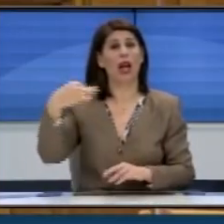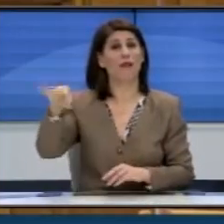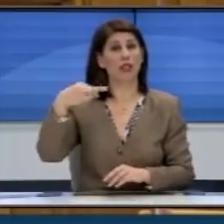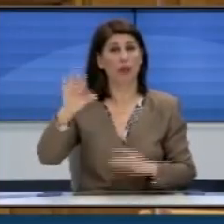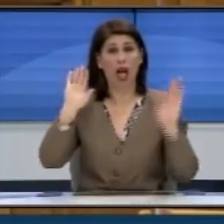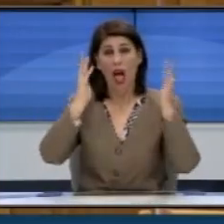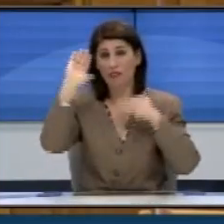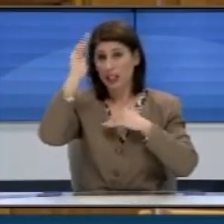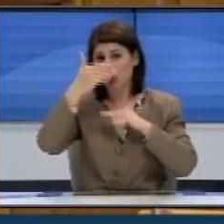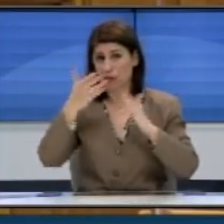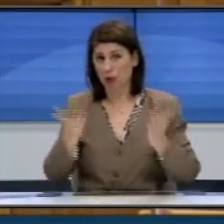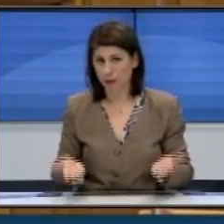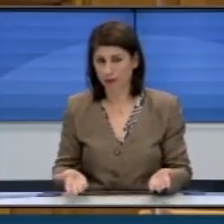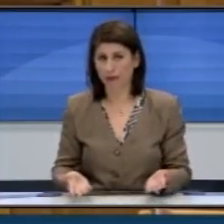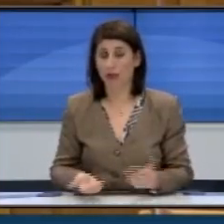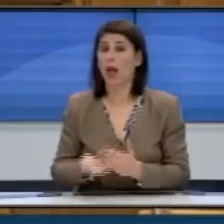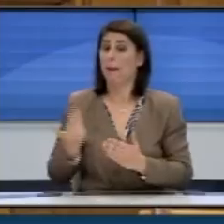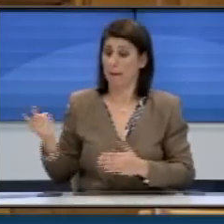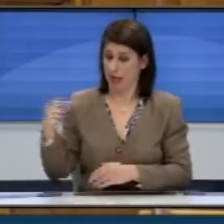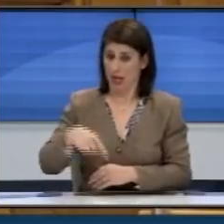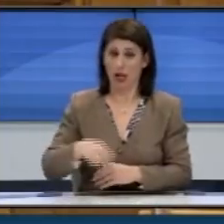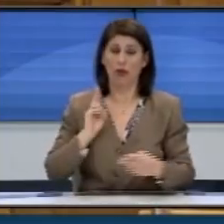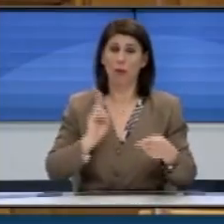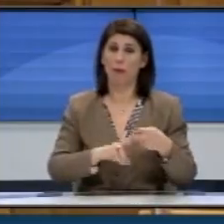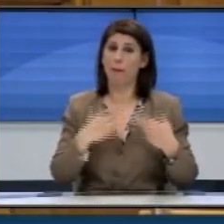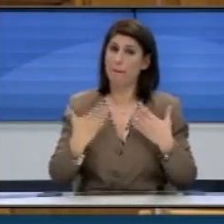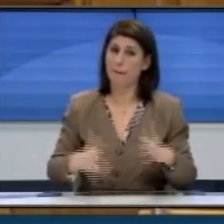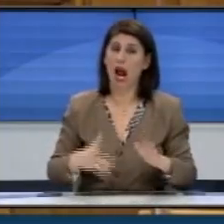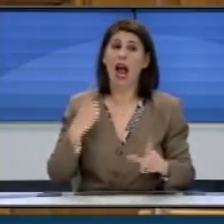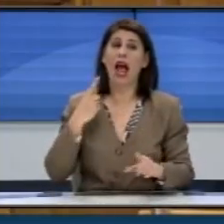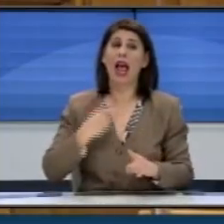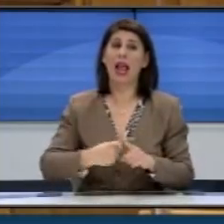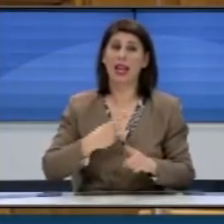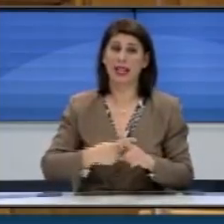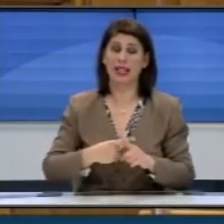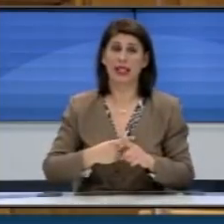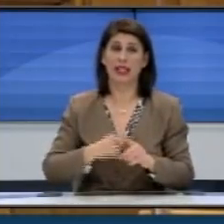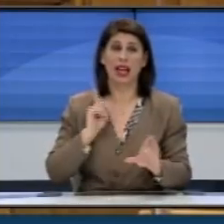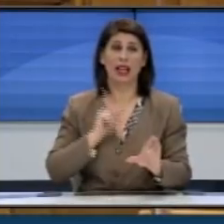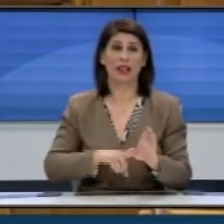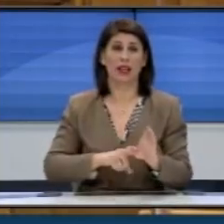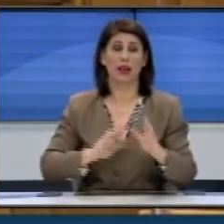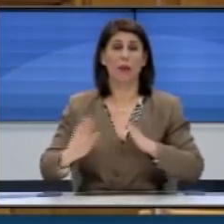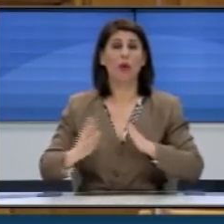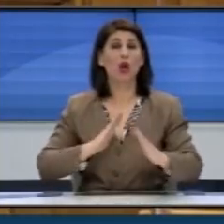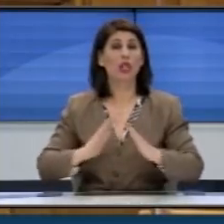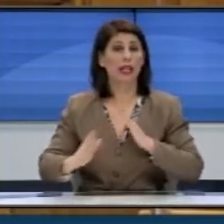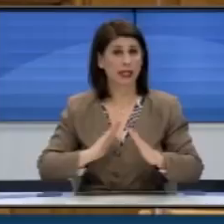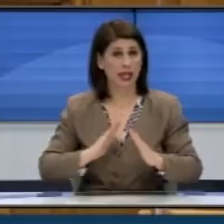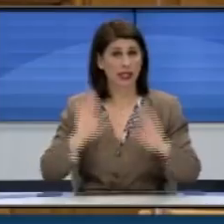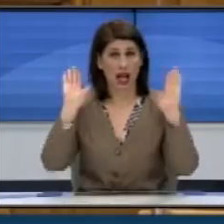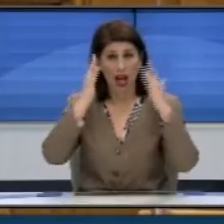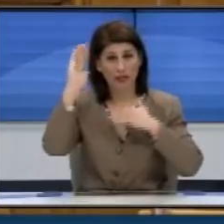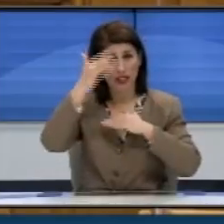Αυτισμό. Πριν έρθω εδώ είχα συνάντηση με την Ελληνική Εταιρεία Προστασίας Αυτιστικών Ατόμων.